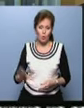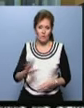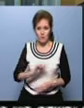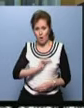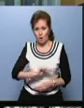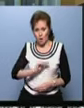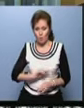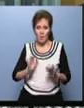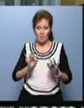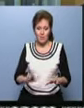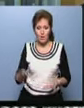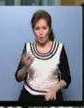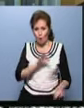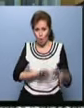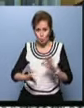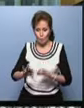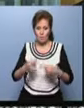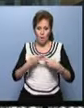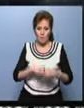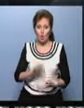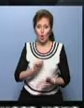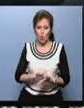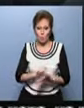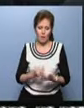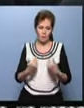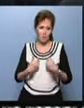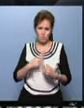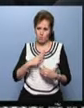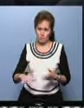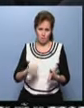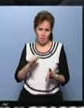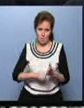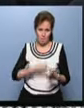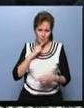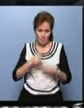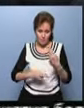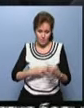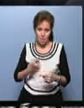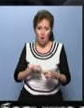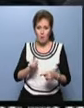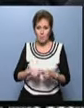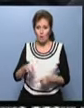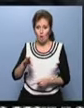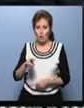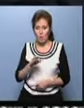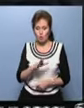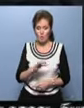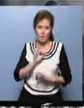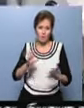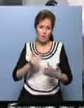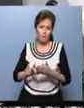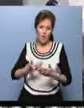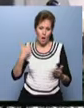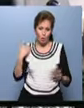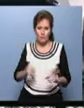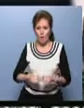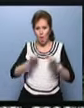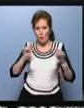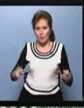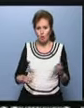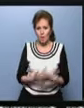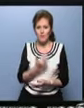конструкторской и технологической документацией. Нам не было претензий. Об этом Виктор Толмачев рассказал накануне на открытии нового